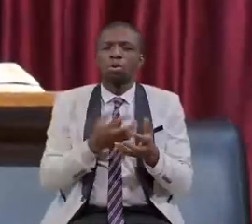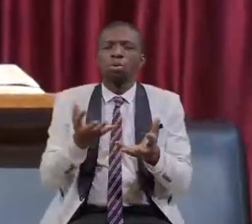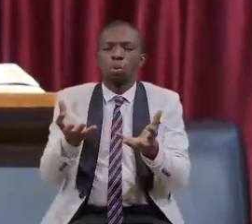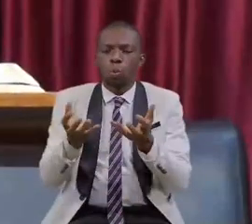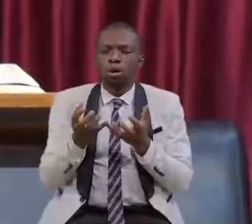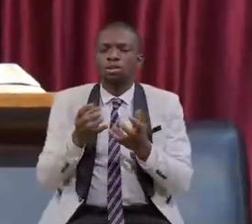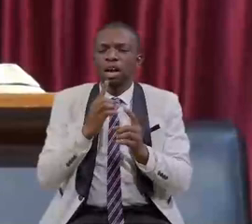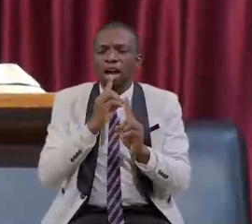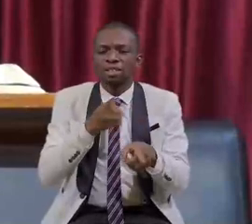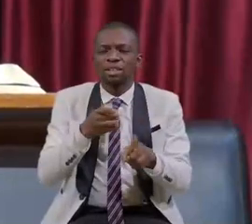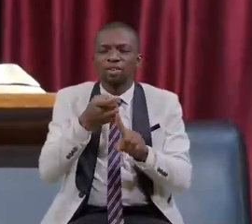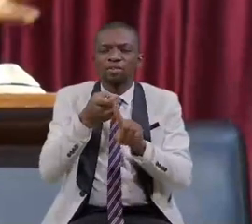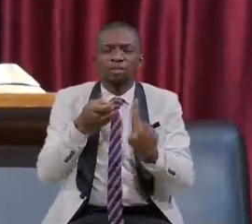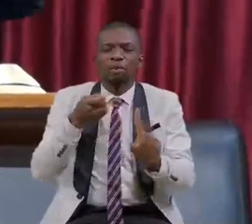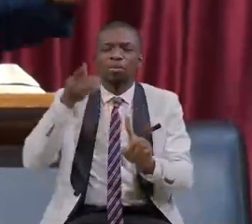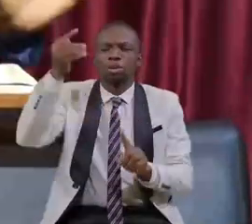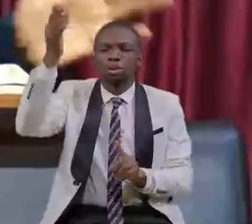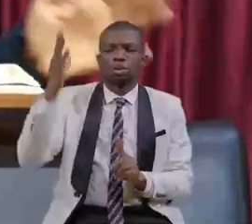espérons des réponses du Seigneur.